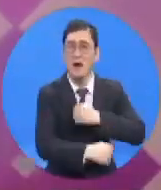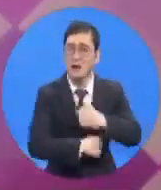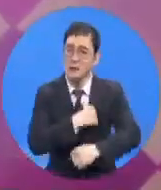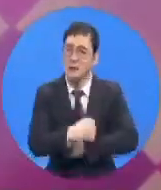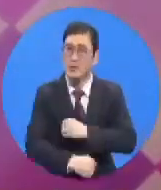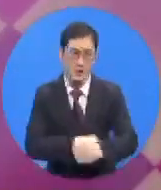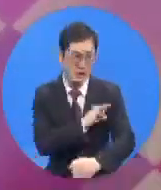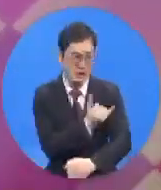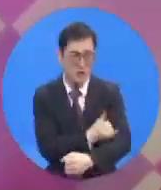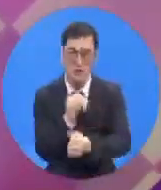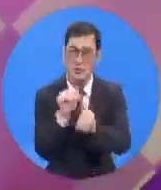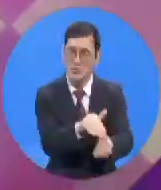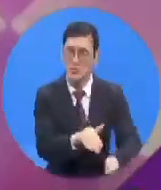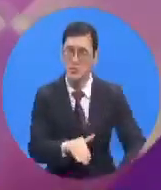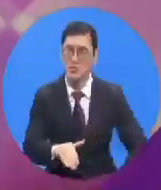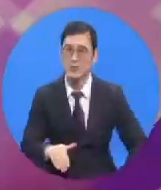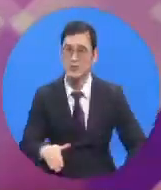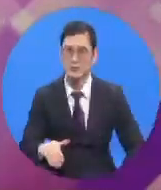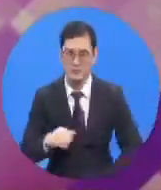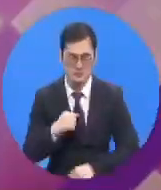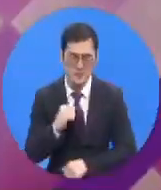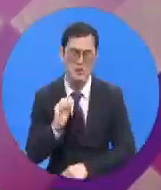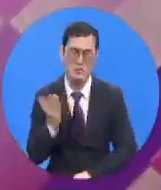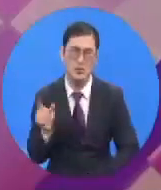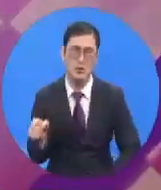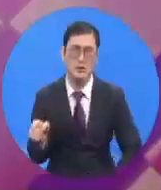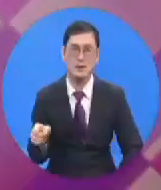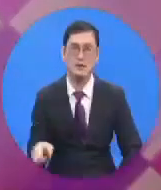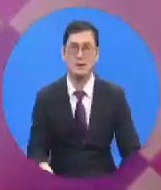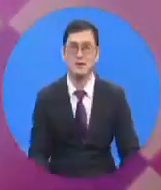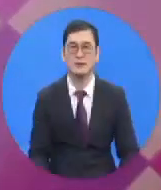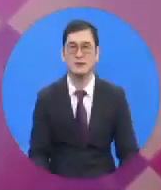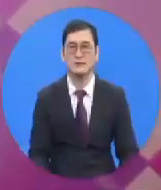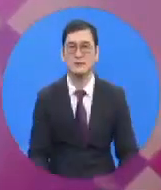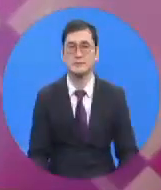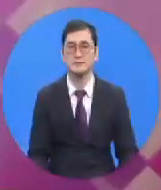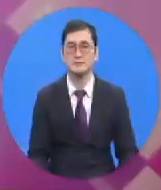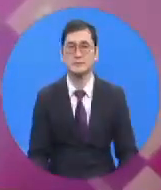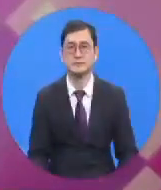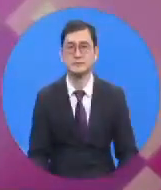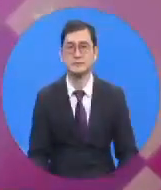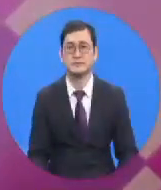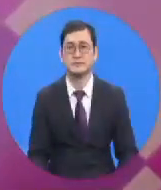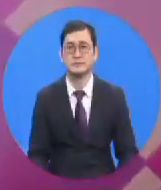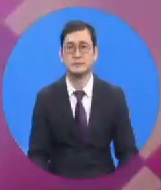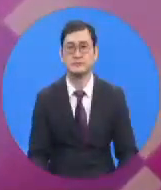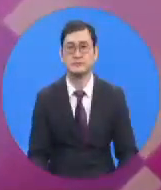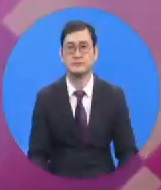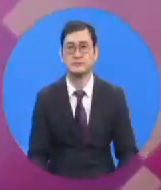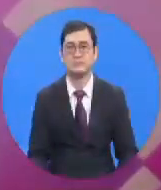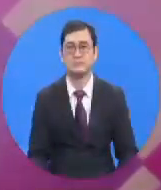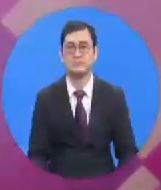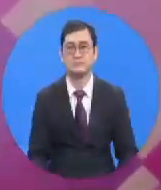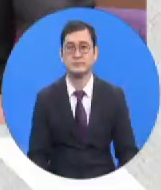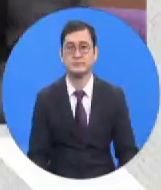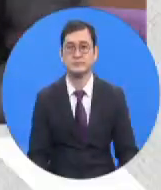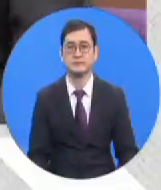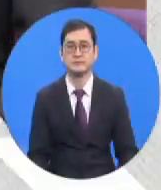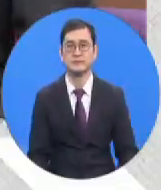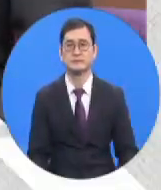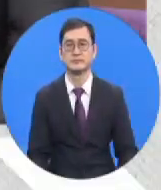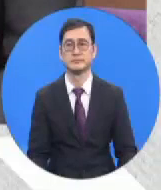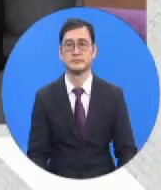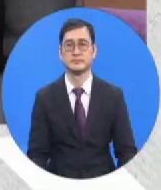하셨지만 박준영 변호사도 당시에 대검 과거사 진상조사단에 참여했음에도 불구하고 그렇게 하는 건 문제가 있었다. 지금 지적을 하고 있는